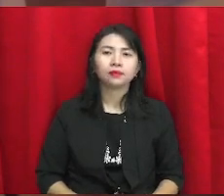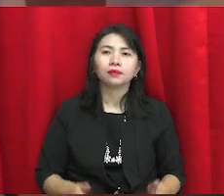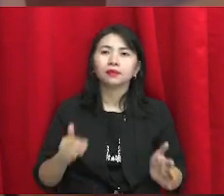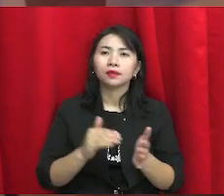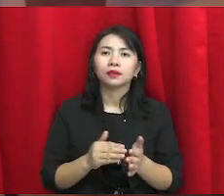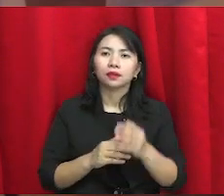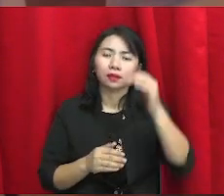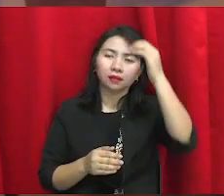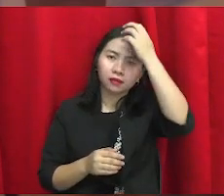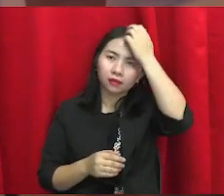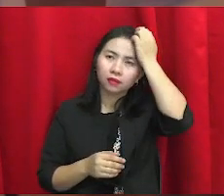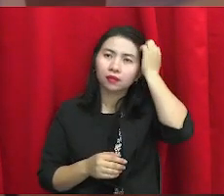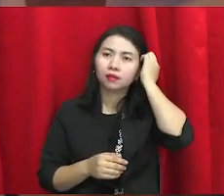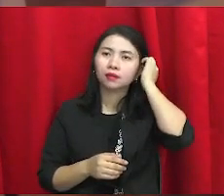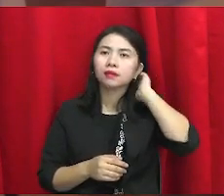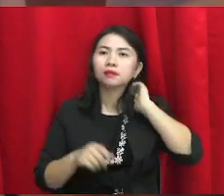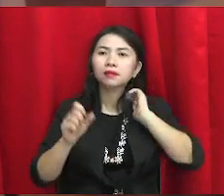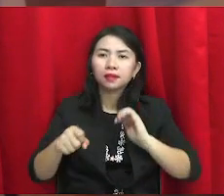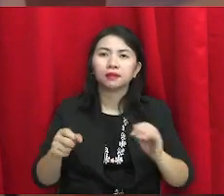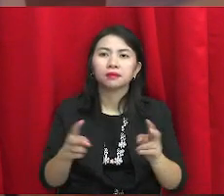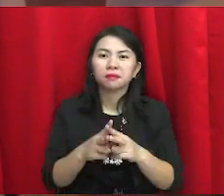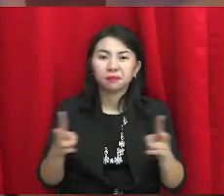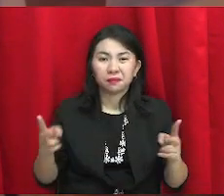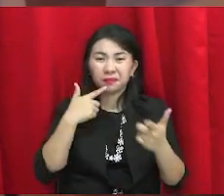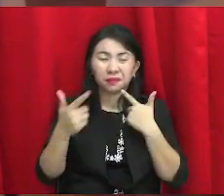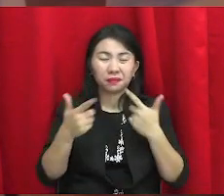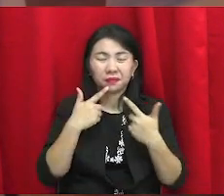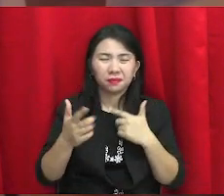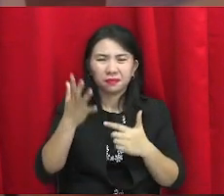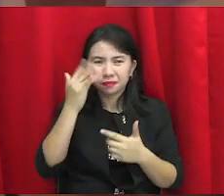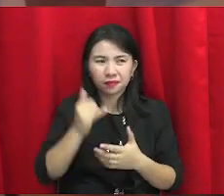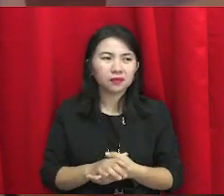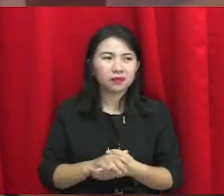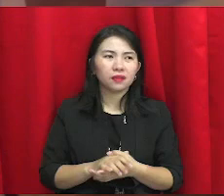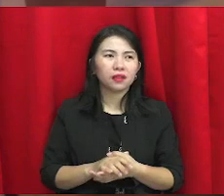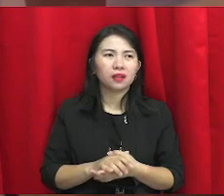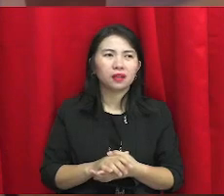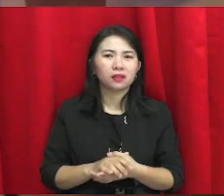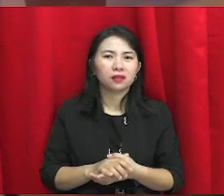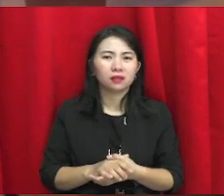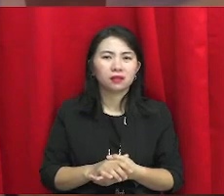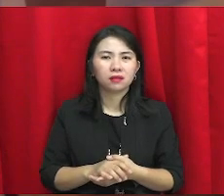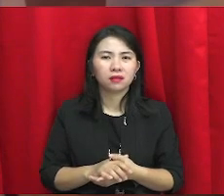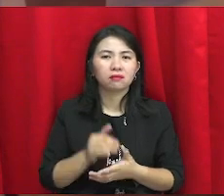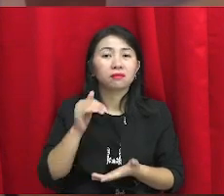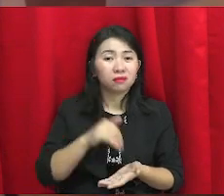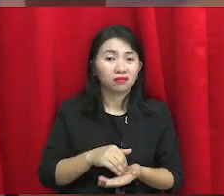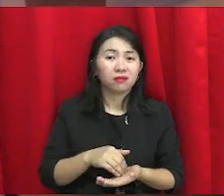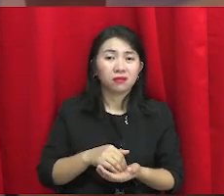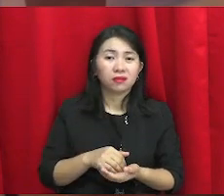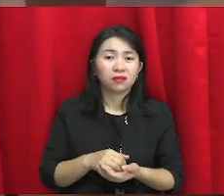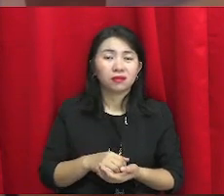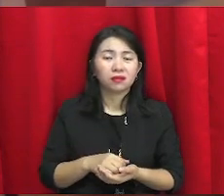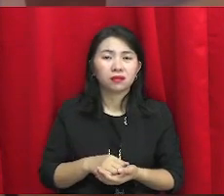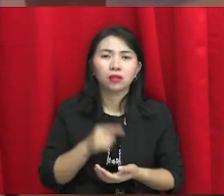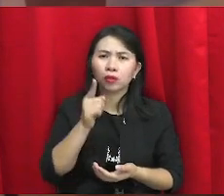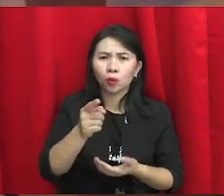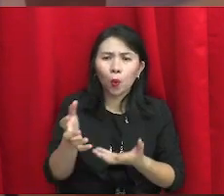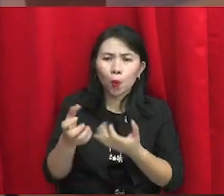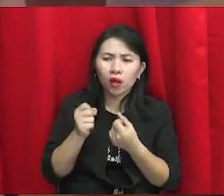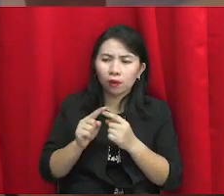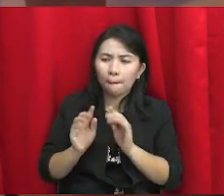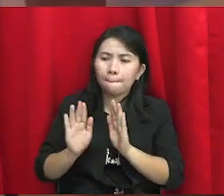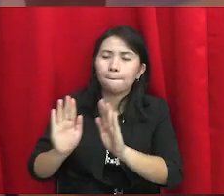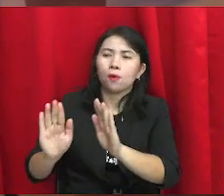Ma'am Sai. Nakakatawa yan eh. Kasi bakit? Akalain mo, insisting ka na nga yung gusto mo pang mangyari, insist mo. You